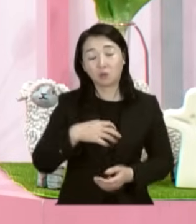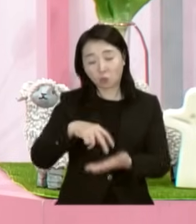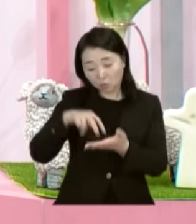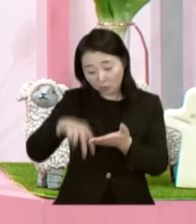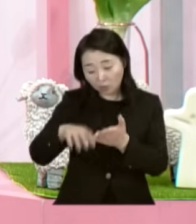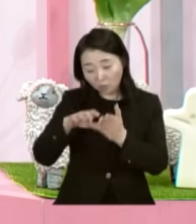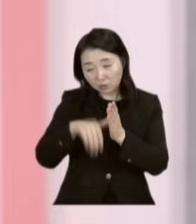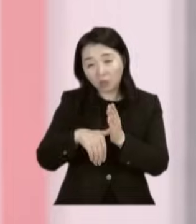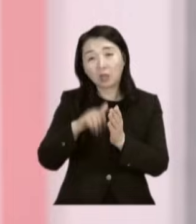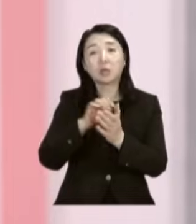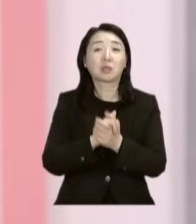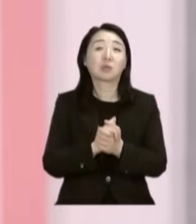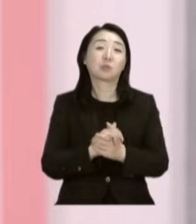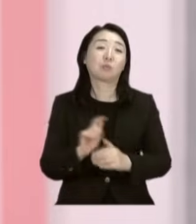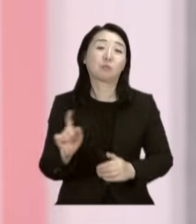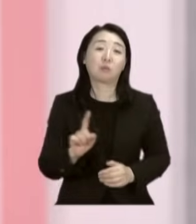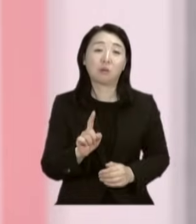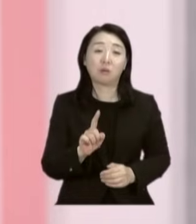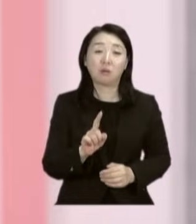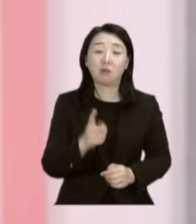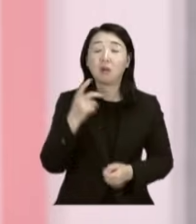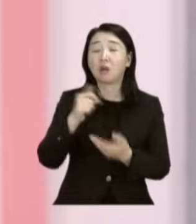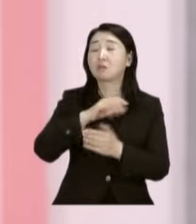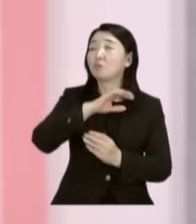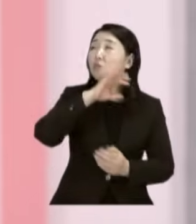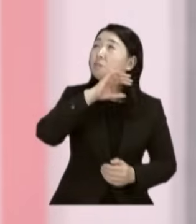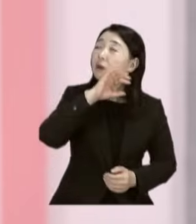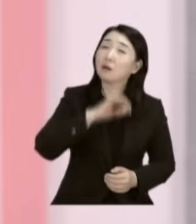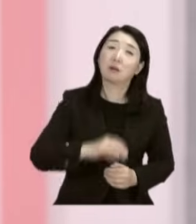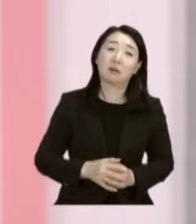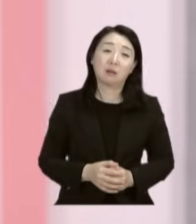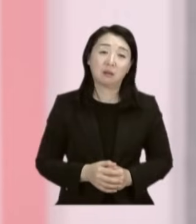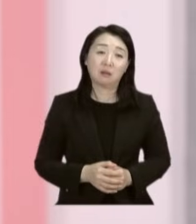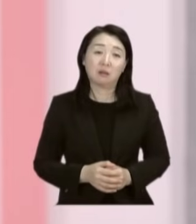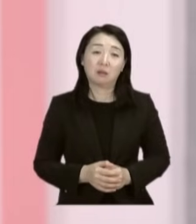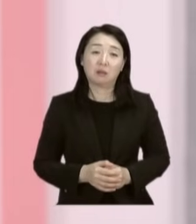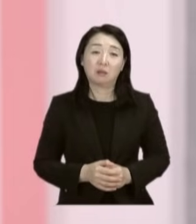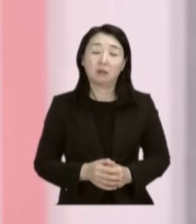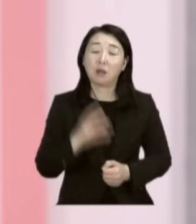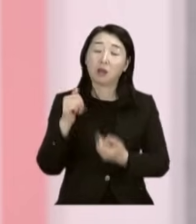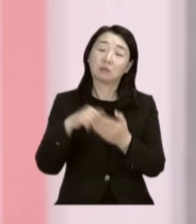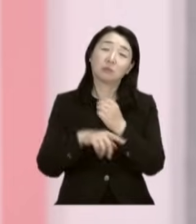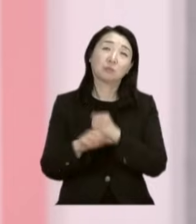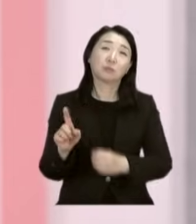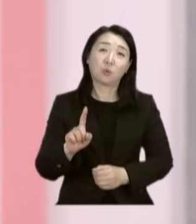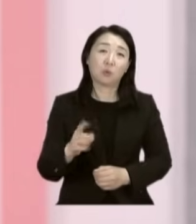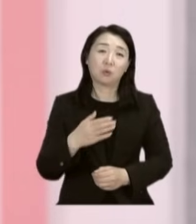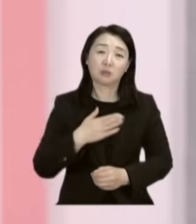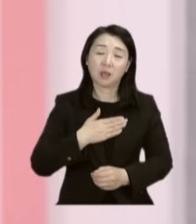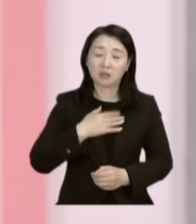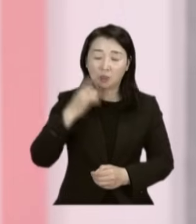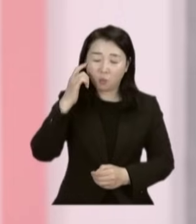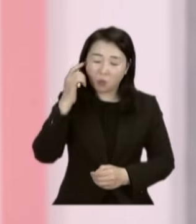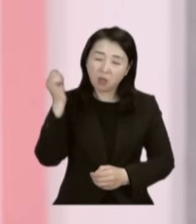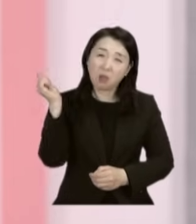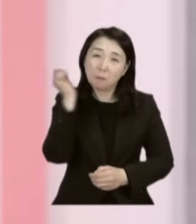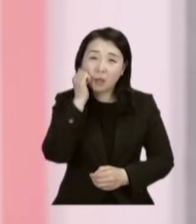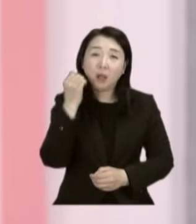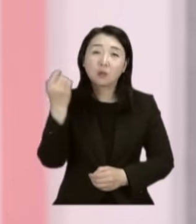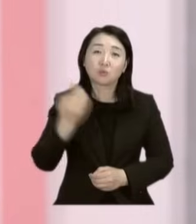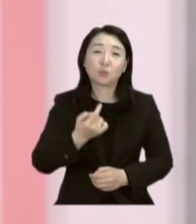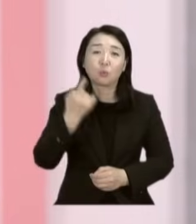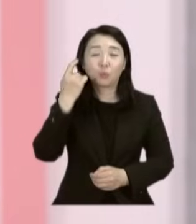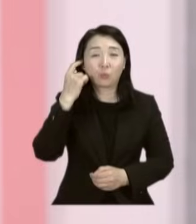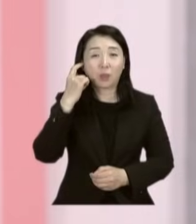바로 기도했어요 하나님 이게 도대체 원망하는 거죠 하나님 이게 도대체 왜 무슨 뜻을 가지고 저한테 이런 실현을